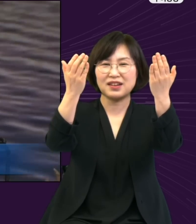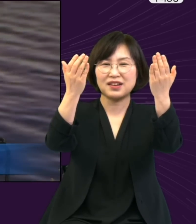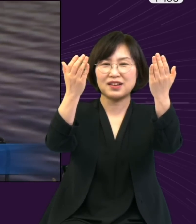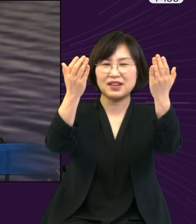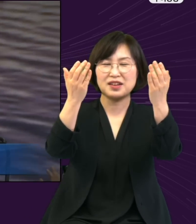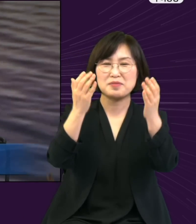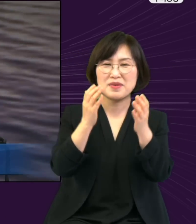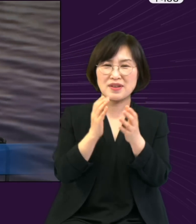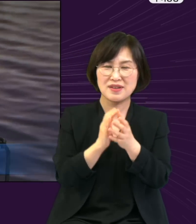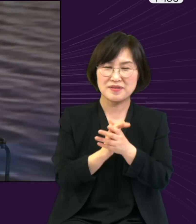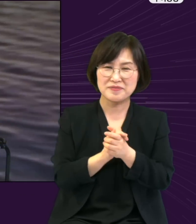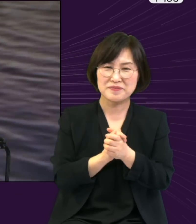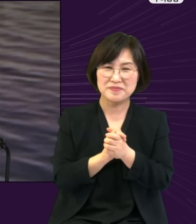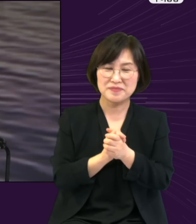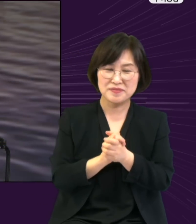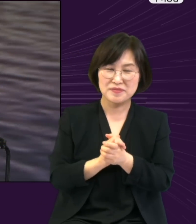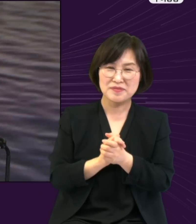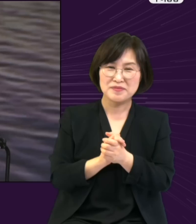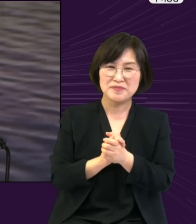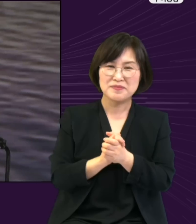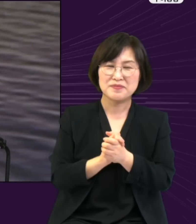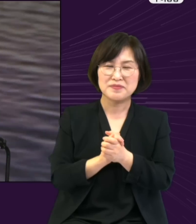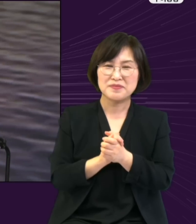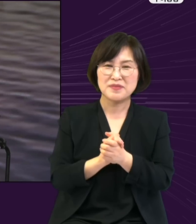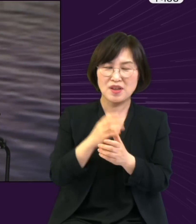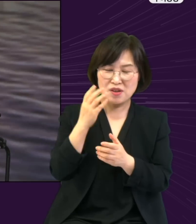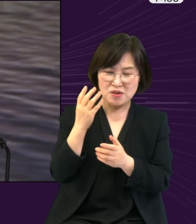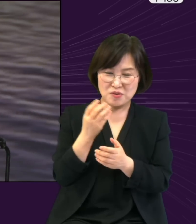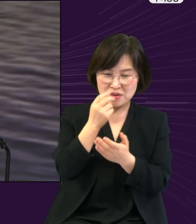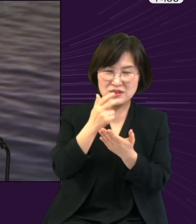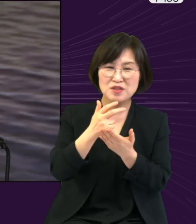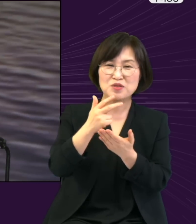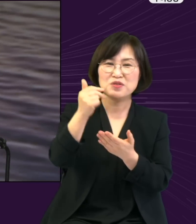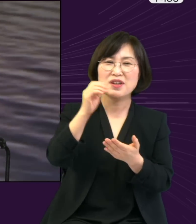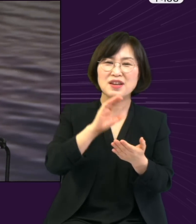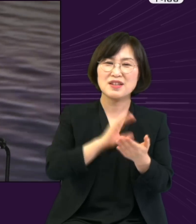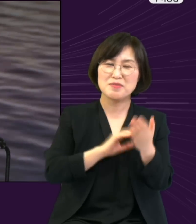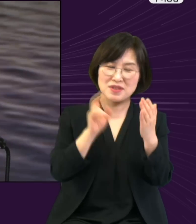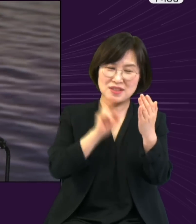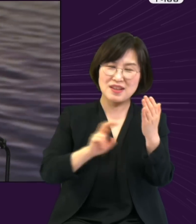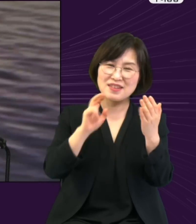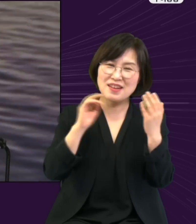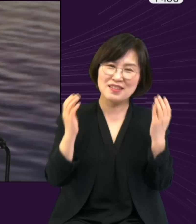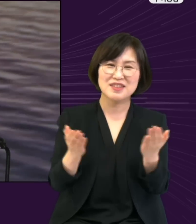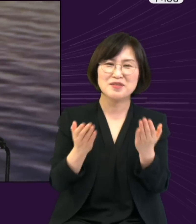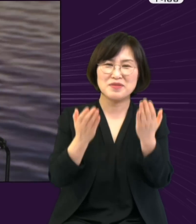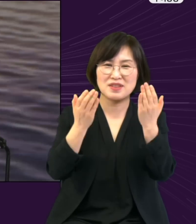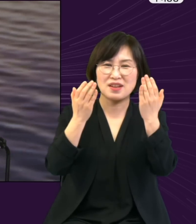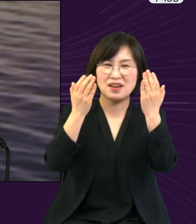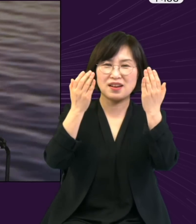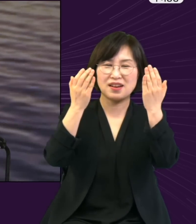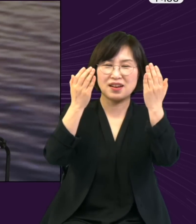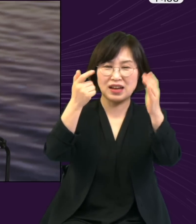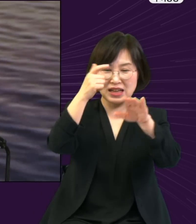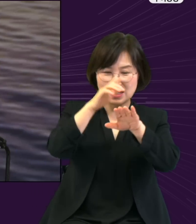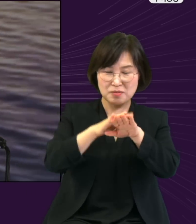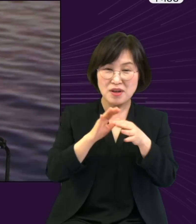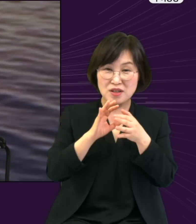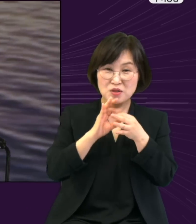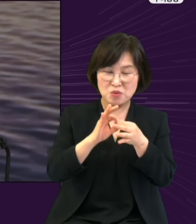찬양합니다. 오늘 이 가운데 함께 하시는 주님, 거룩하신 주님의 이름을 찬양합니다. 오늘 이 예배를 통해 우리의